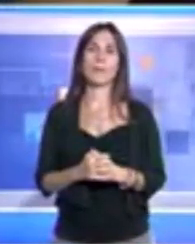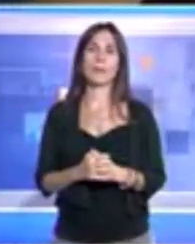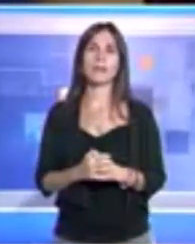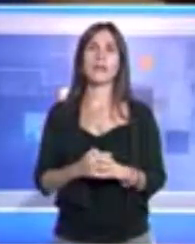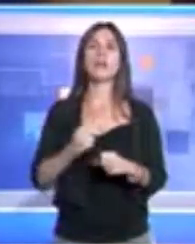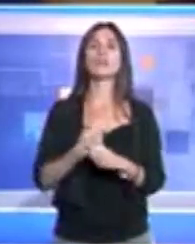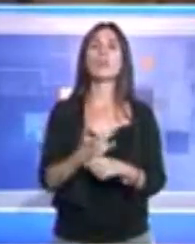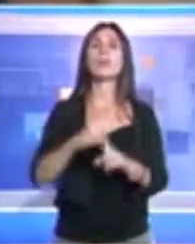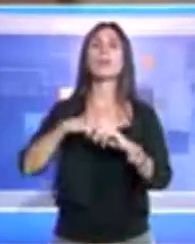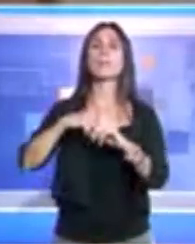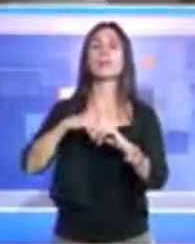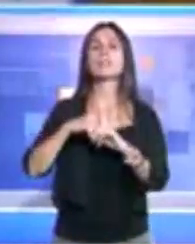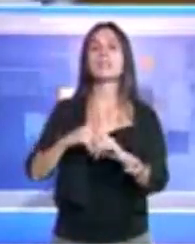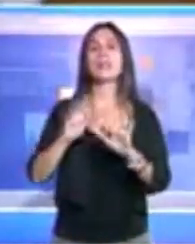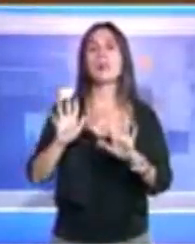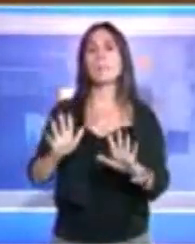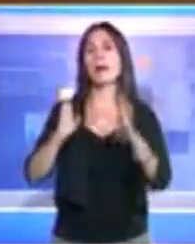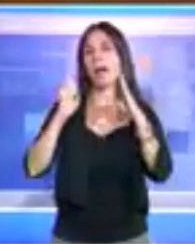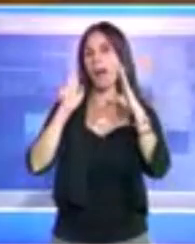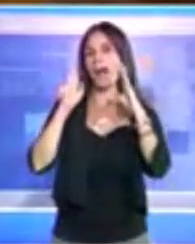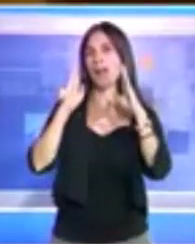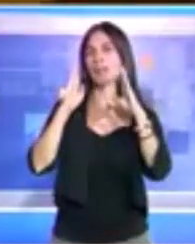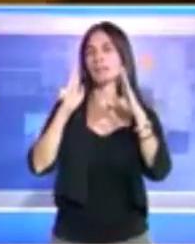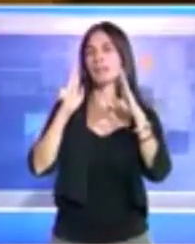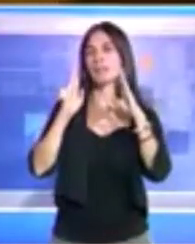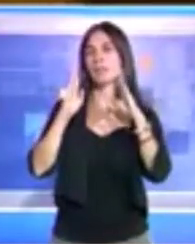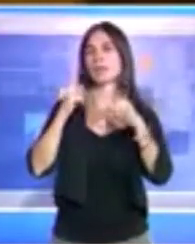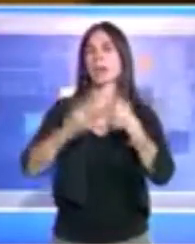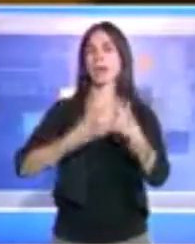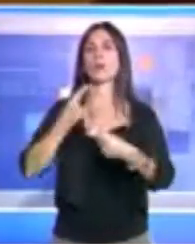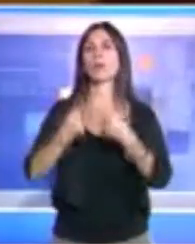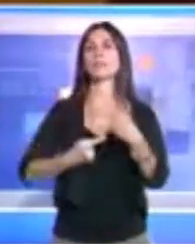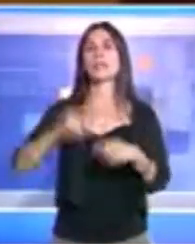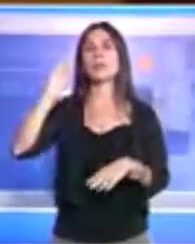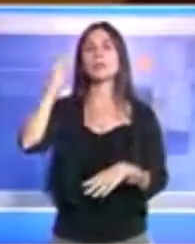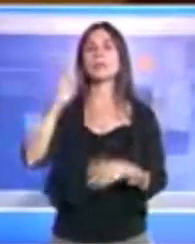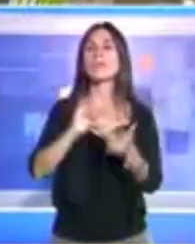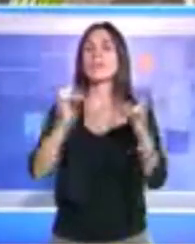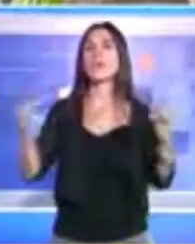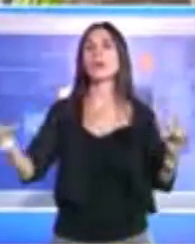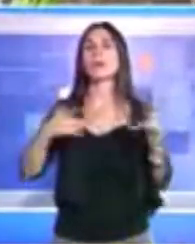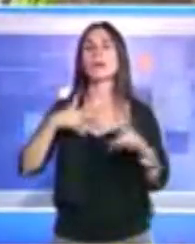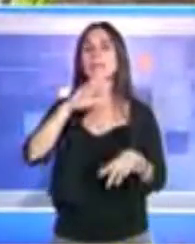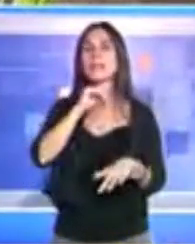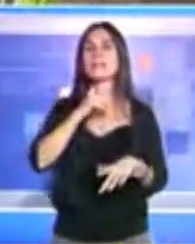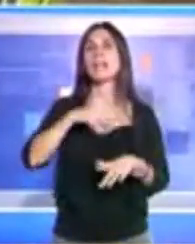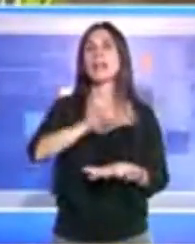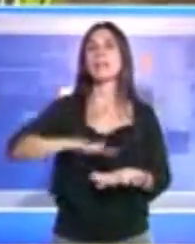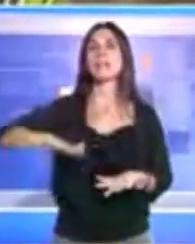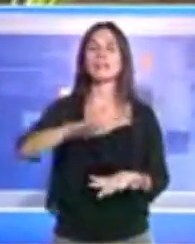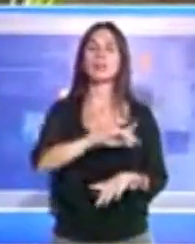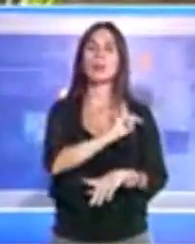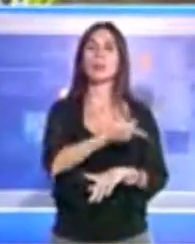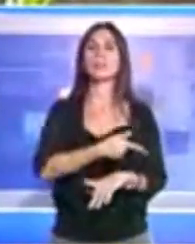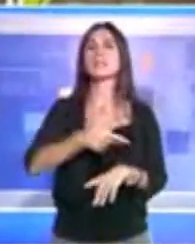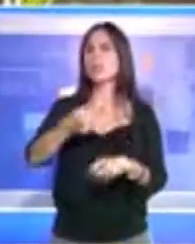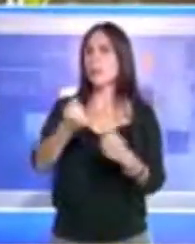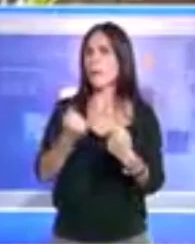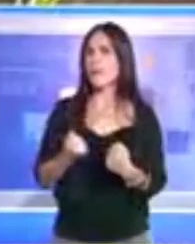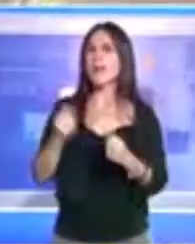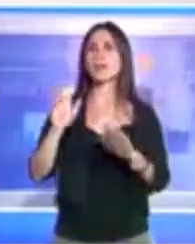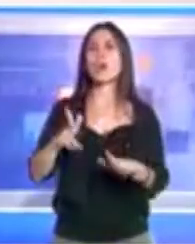numeri positivi ma non c'è da abbassare la guardia le truffe frodi informatiche agli anziani sul territorio potentino sono sempre meno